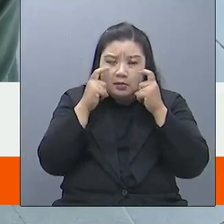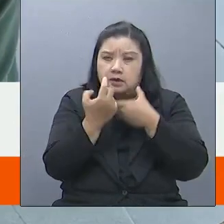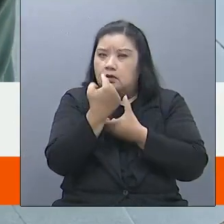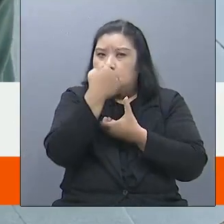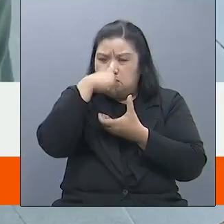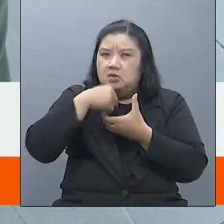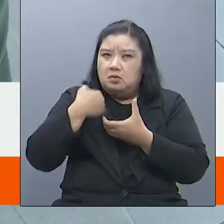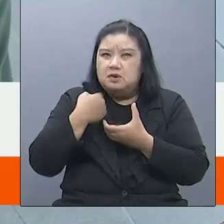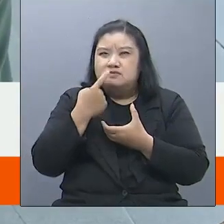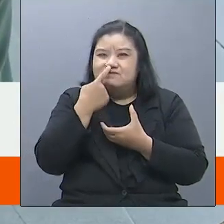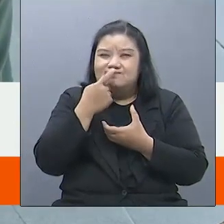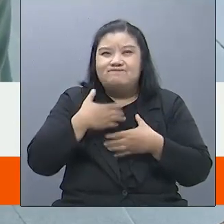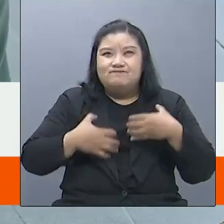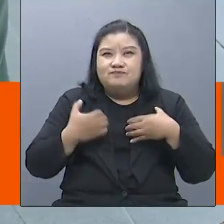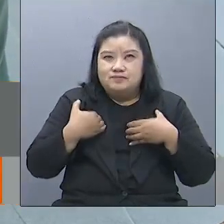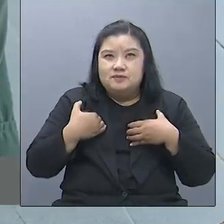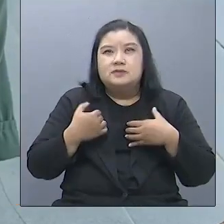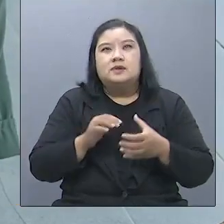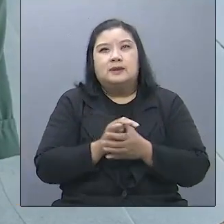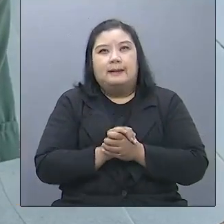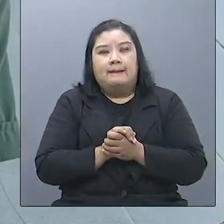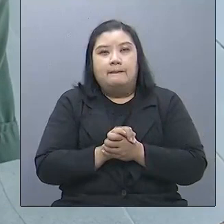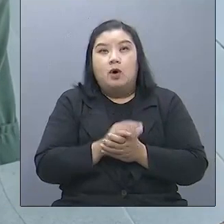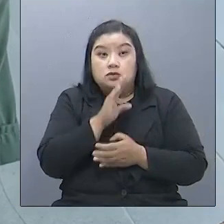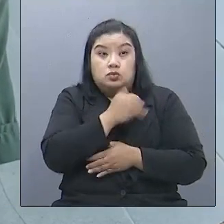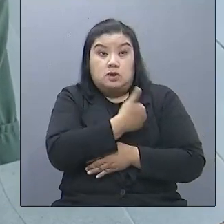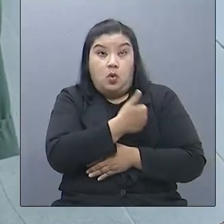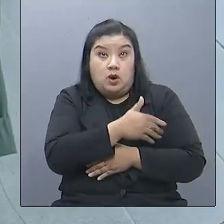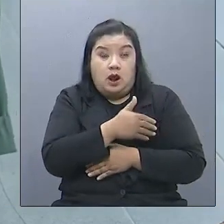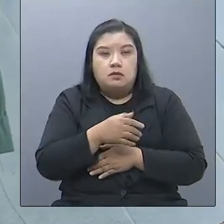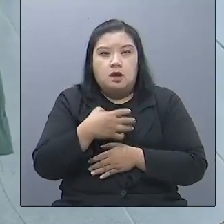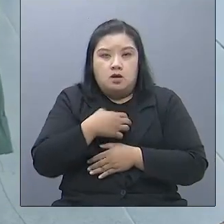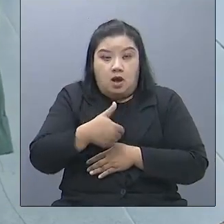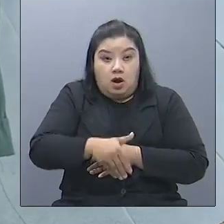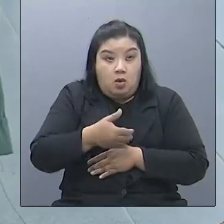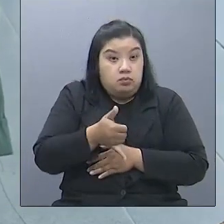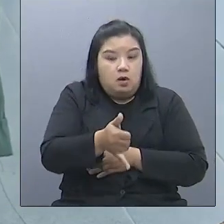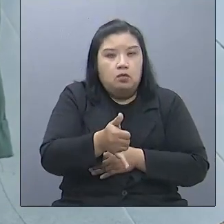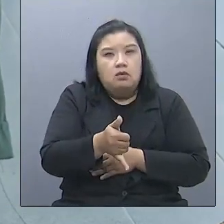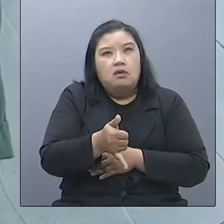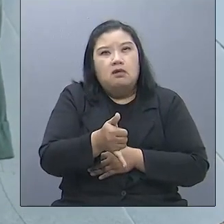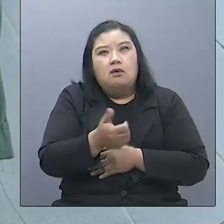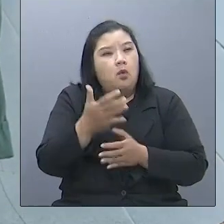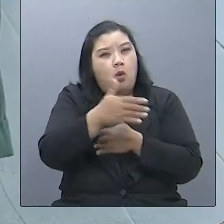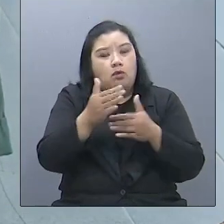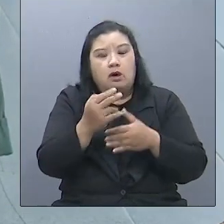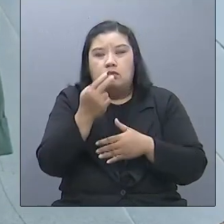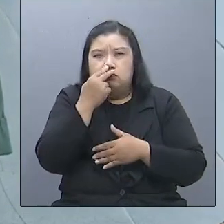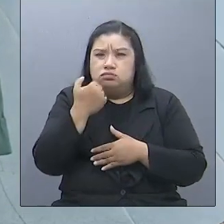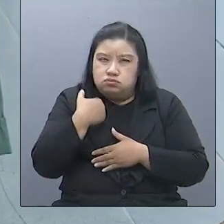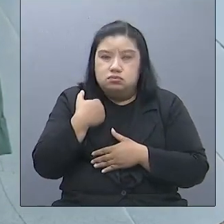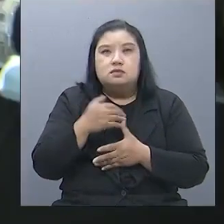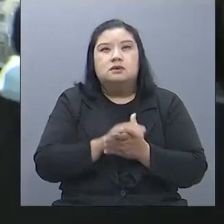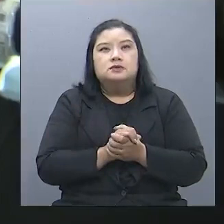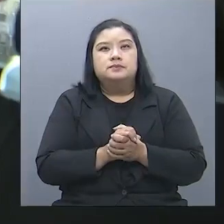ต่ในห้องนั้นทุกอย่างปิดหมดจึงทำให้ไม่ได้ฝุ่นค่ะ ปิดมาจากโลก ใช่